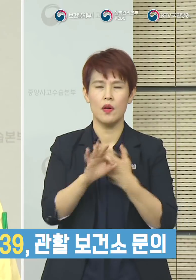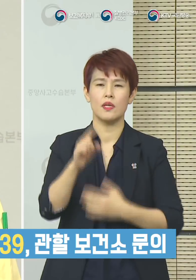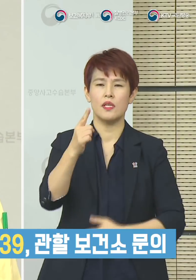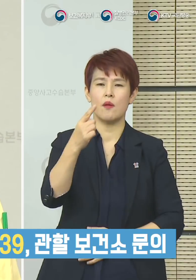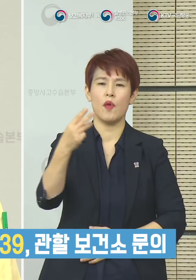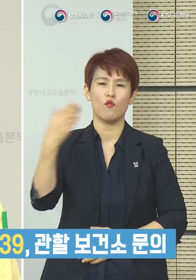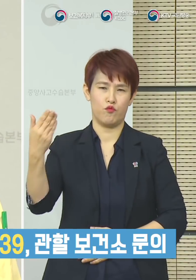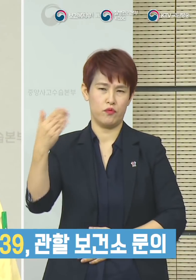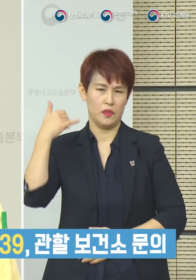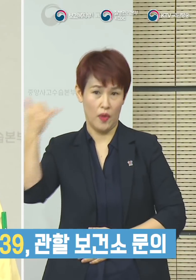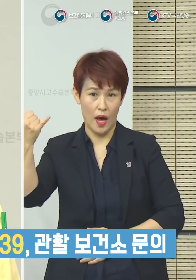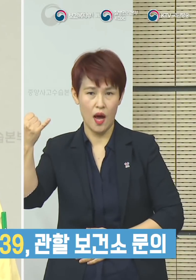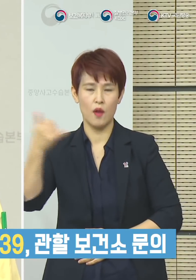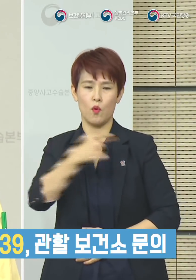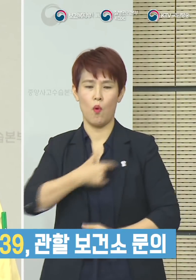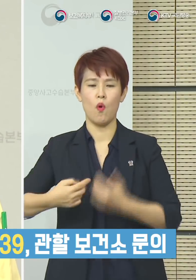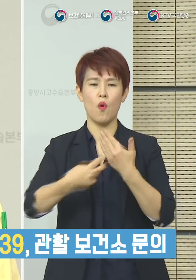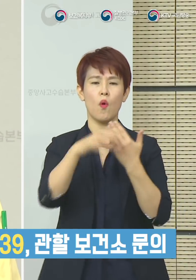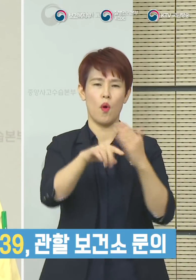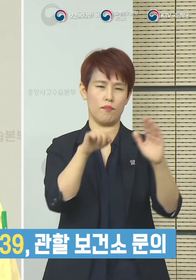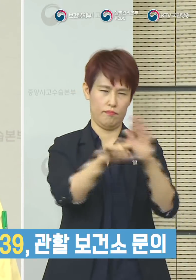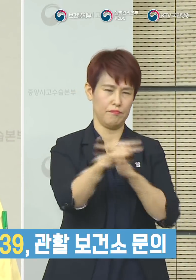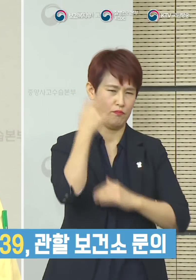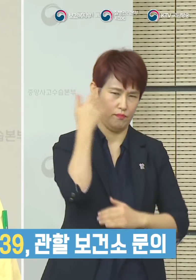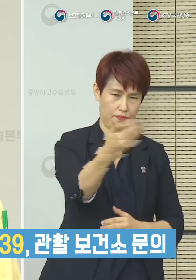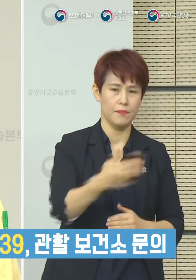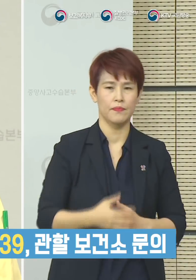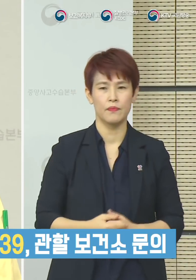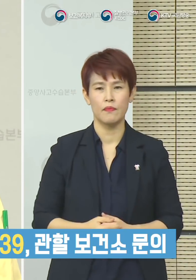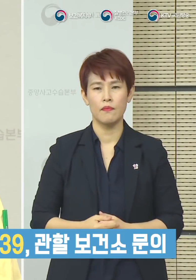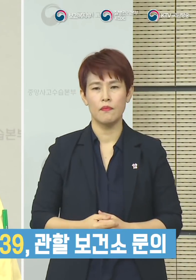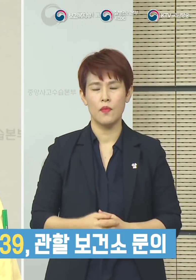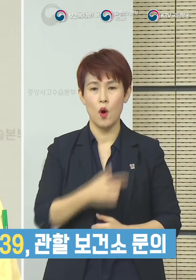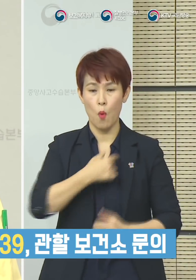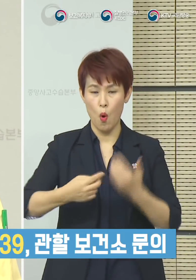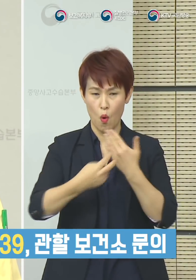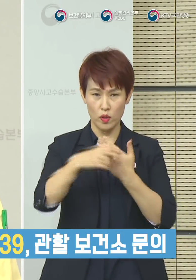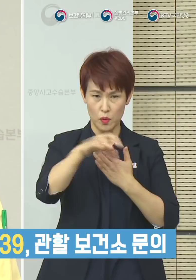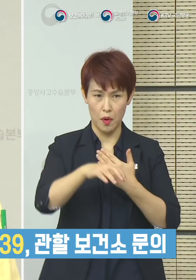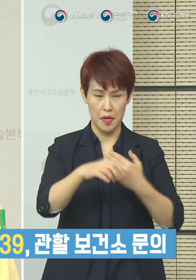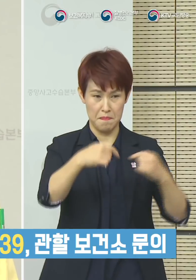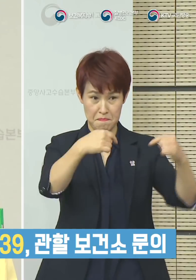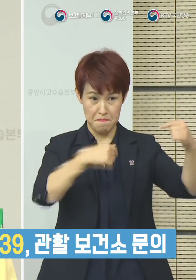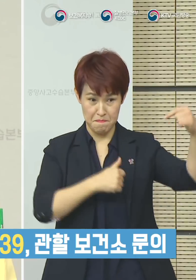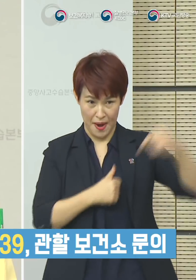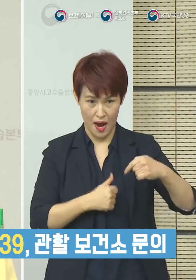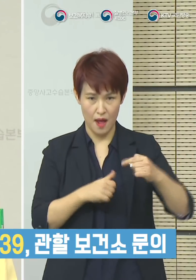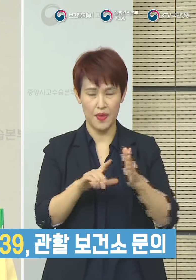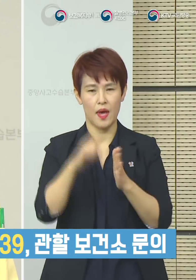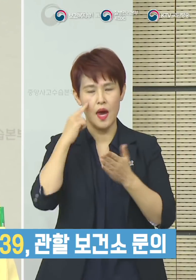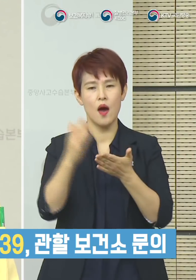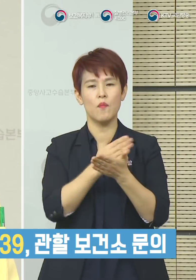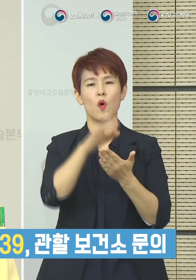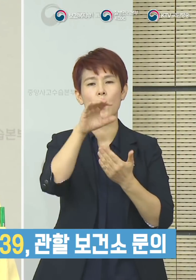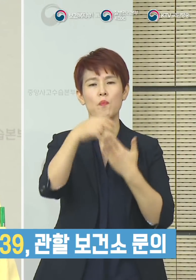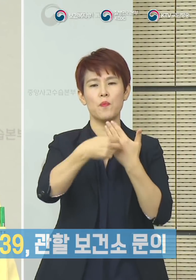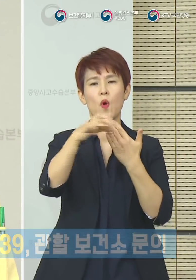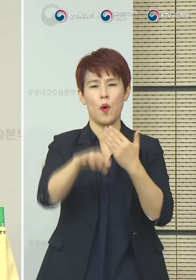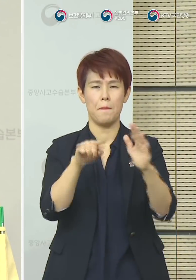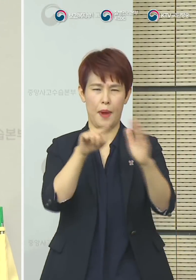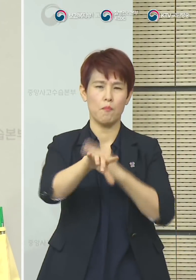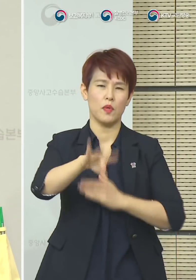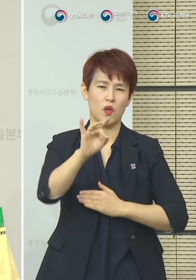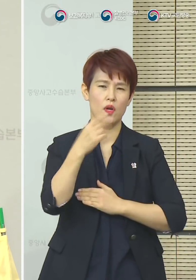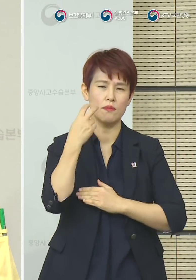1339 콜센터나 관할 보건소로 문의하시고 보건소 등의 선별진료소를 우선 방문하여 진료를